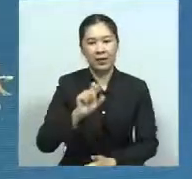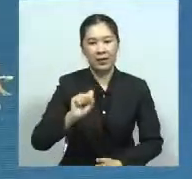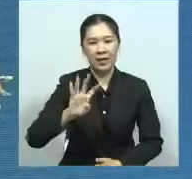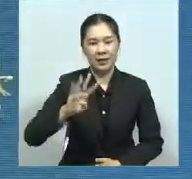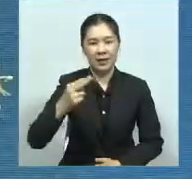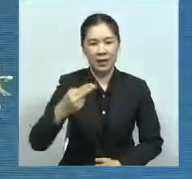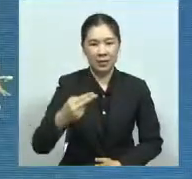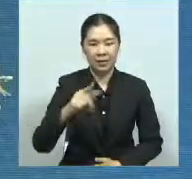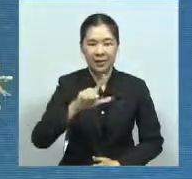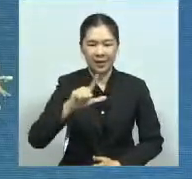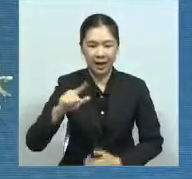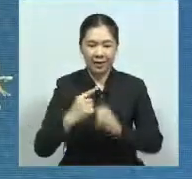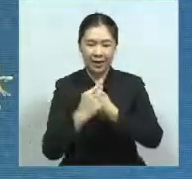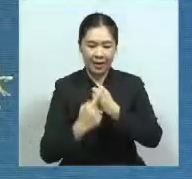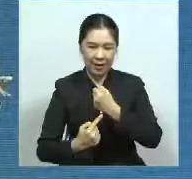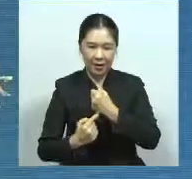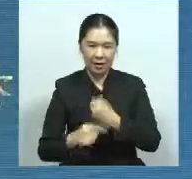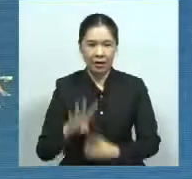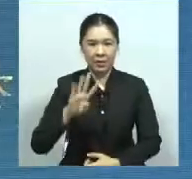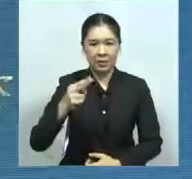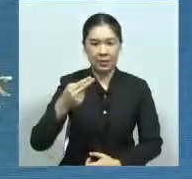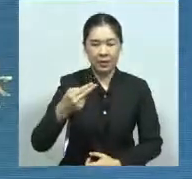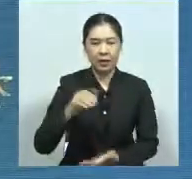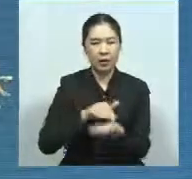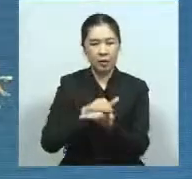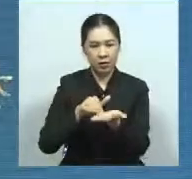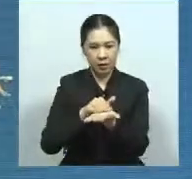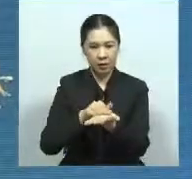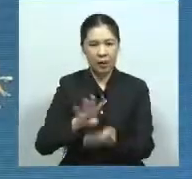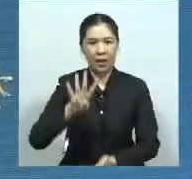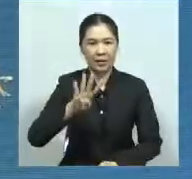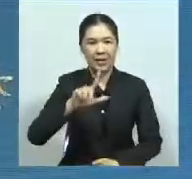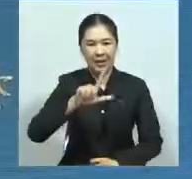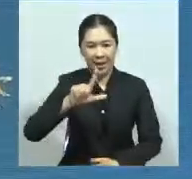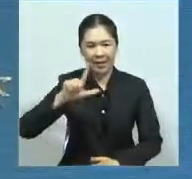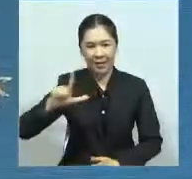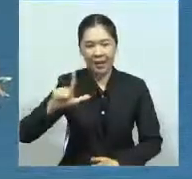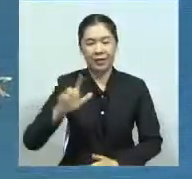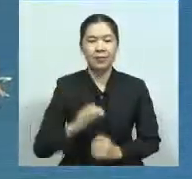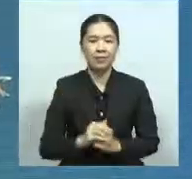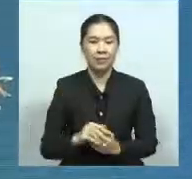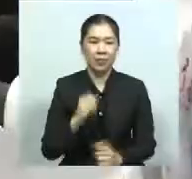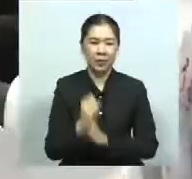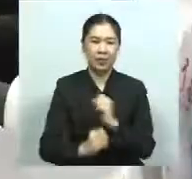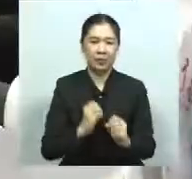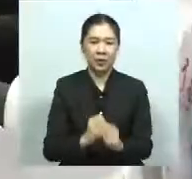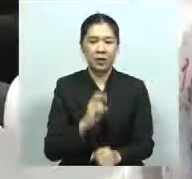140,000 ล้านเหรียญสหรัฐหรือประมาณ 40,000 ขออภัยค่ะหรือประมาณ4ล้านล้านบาทภายในปี